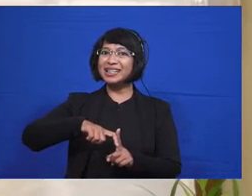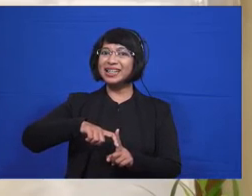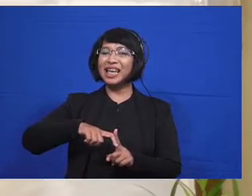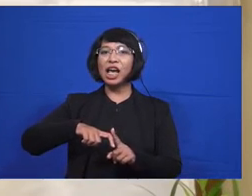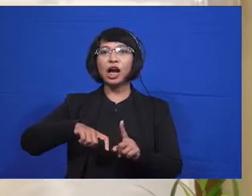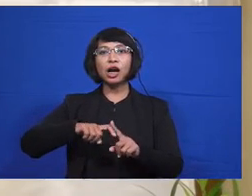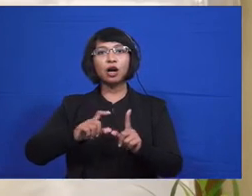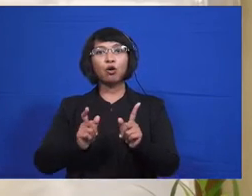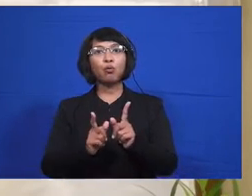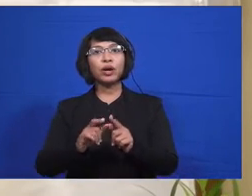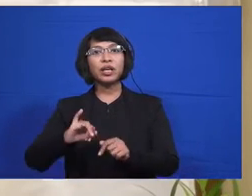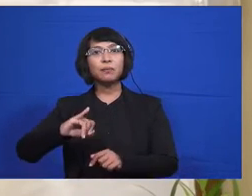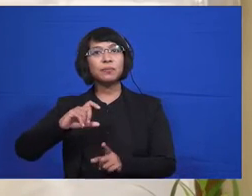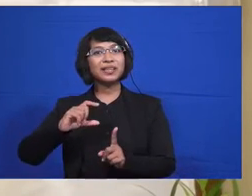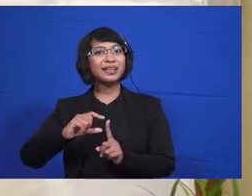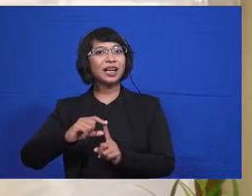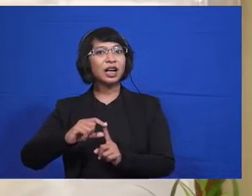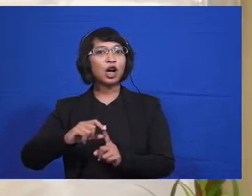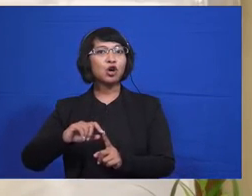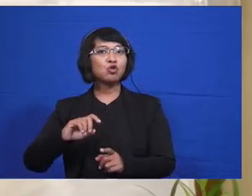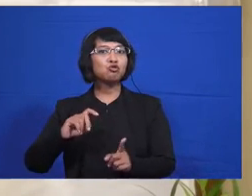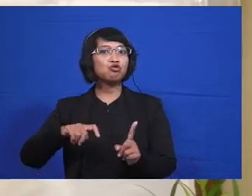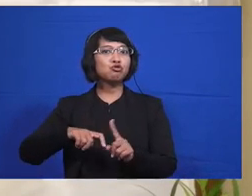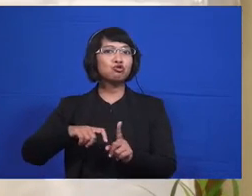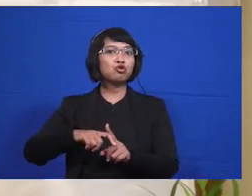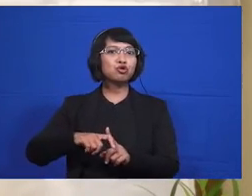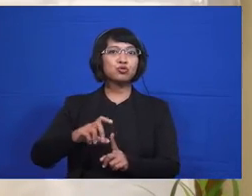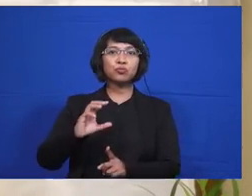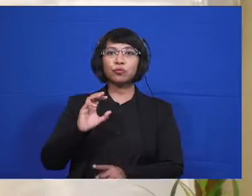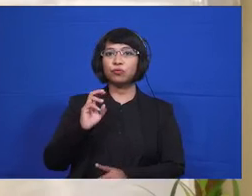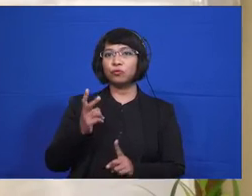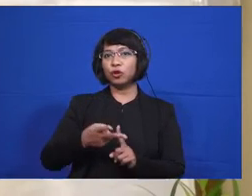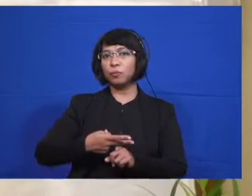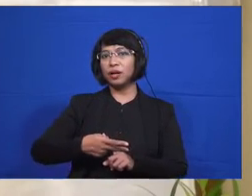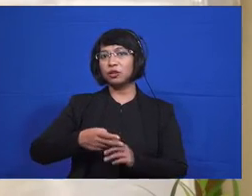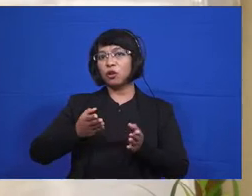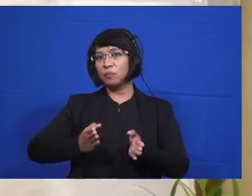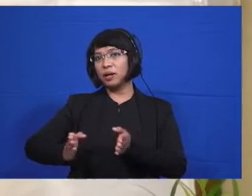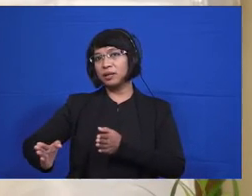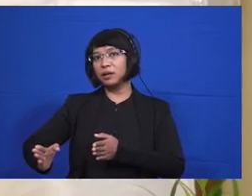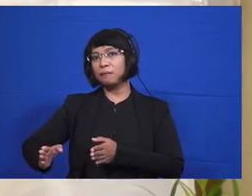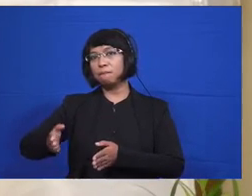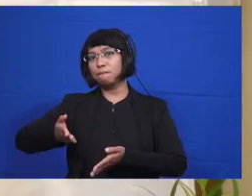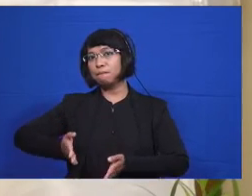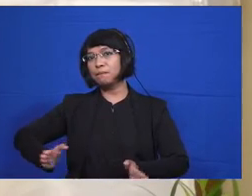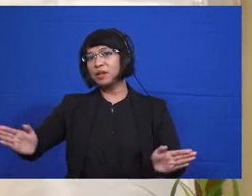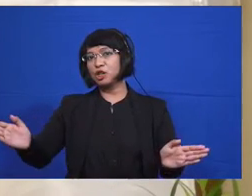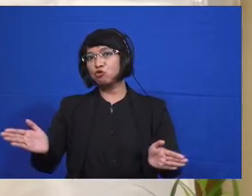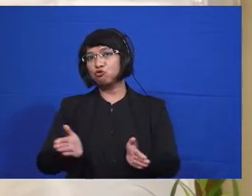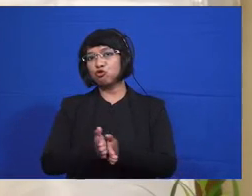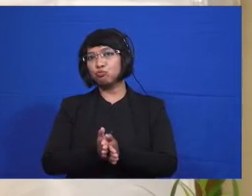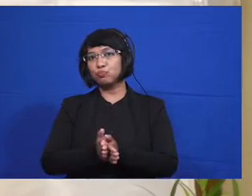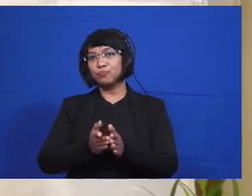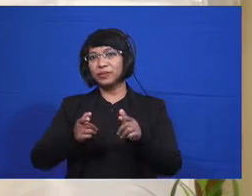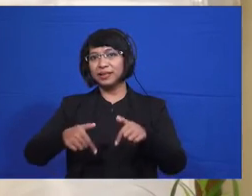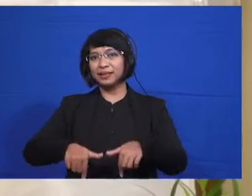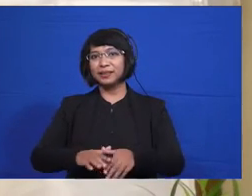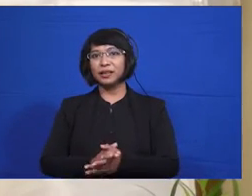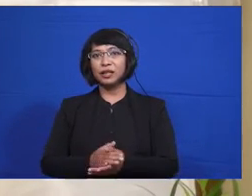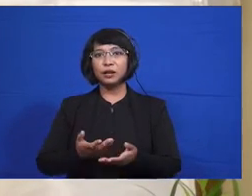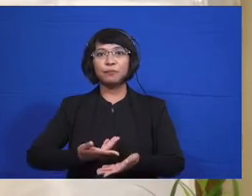KBI penyelenggara kursus formator panjang ini berkenan menutup secara simbolis dan nanti